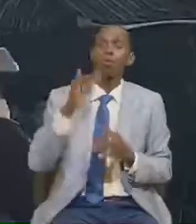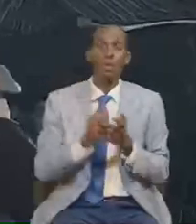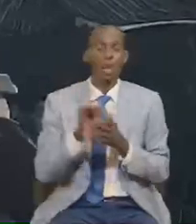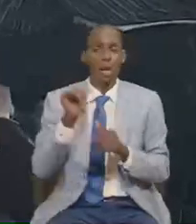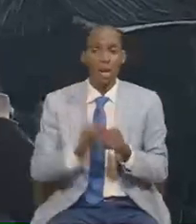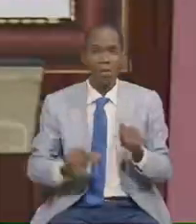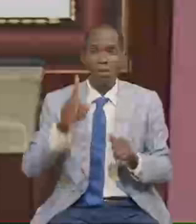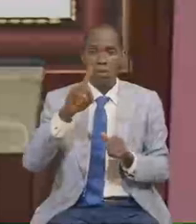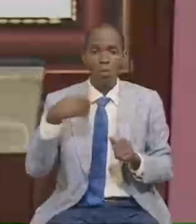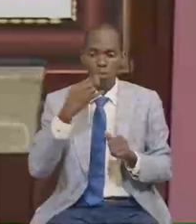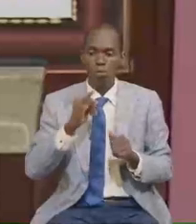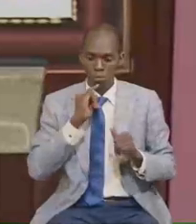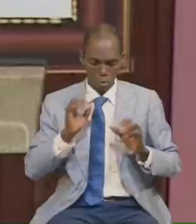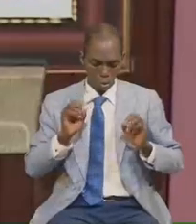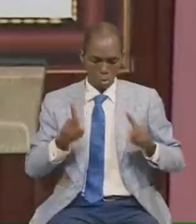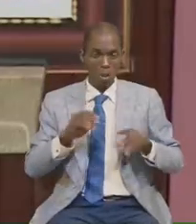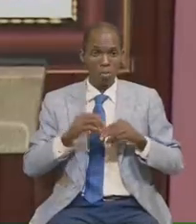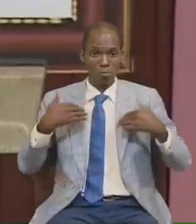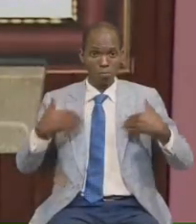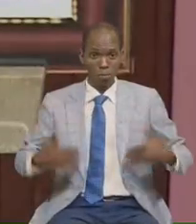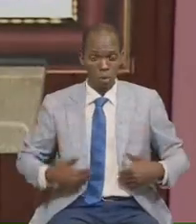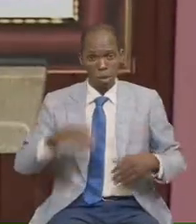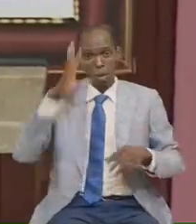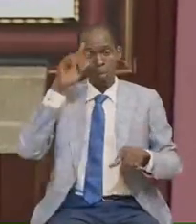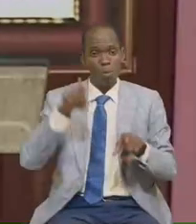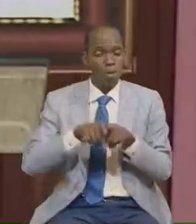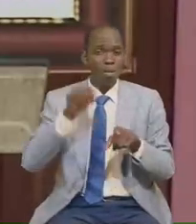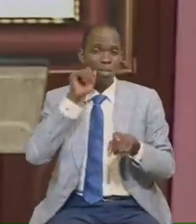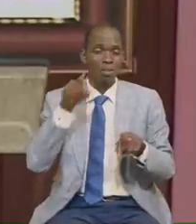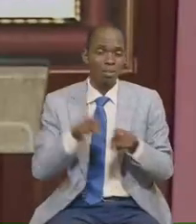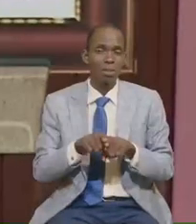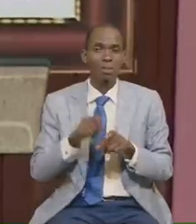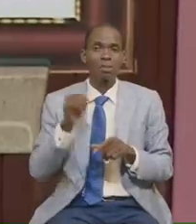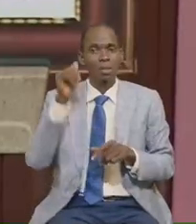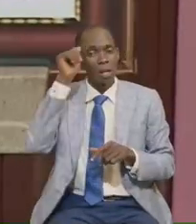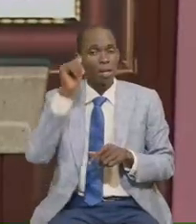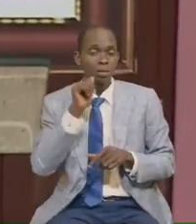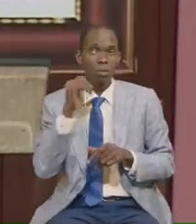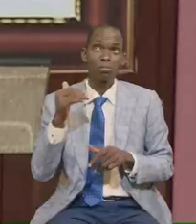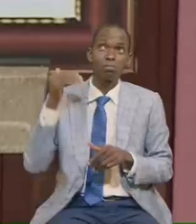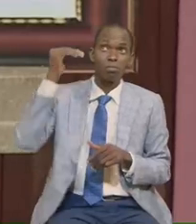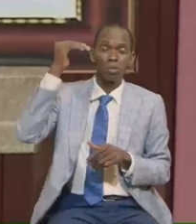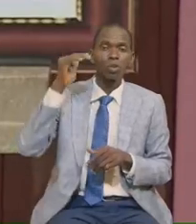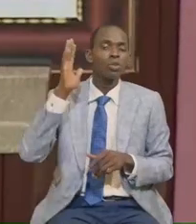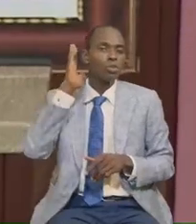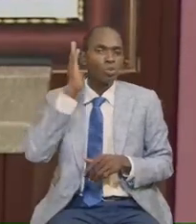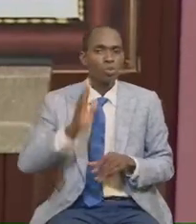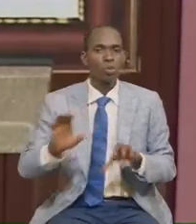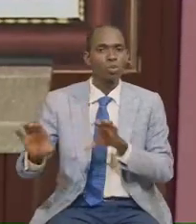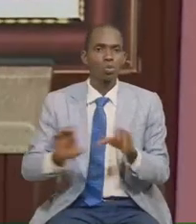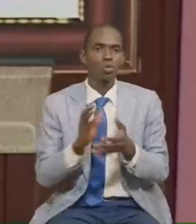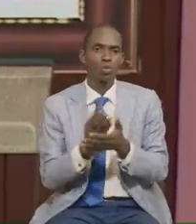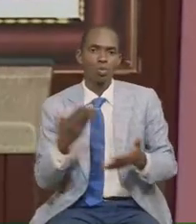santé, tout soeur en bonne santé, tout adulte fasse quelque chose,